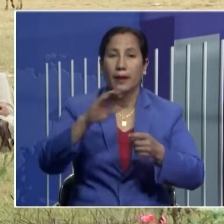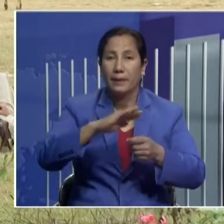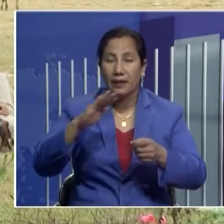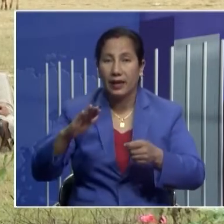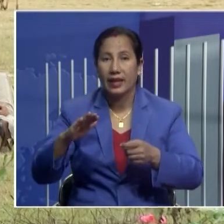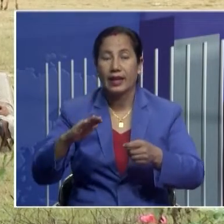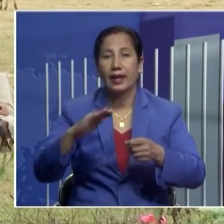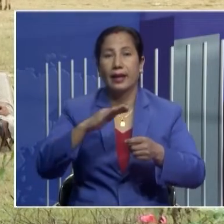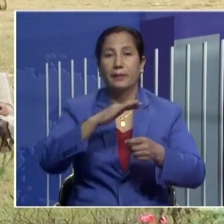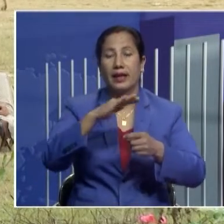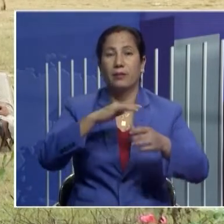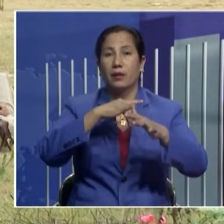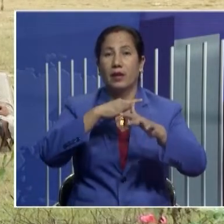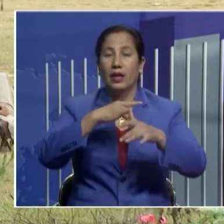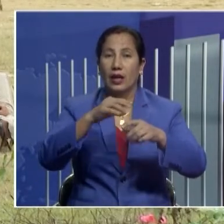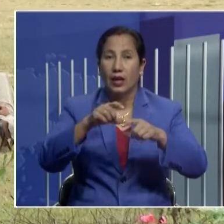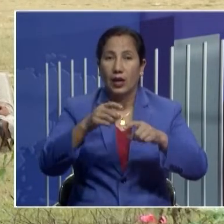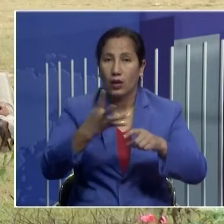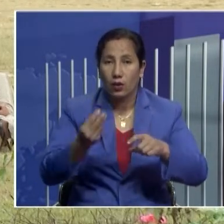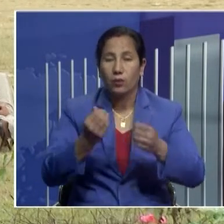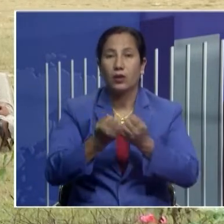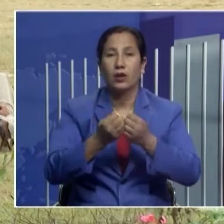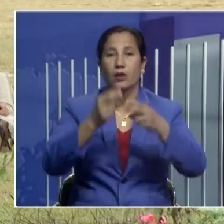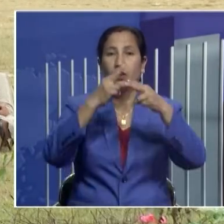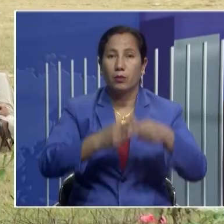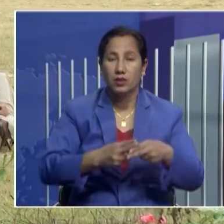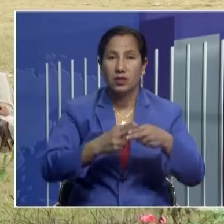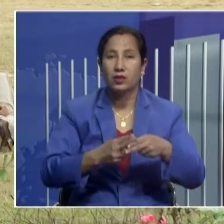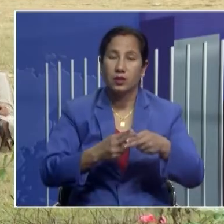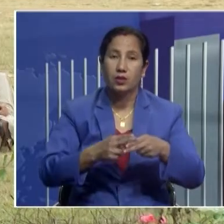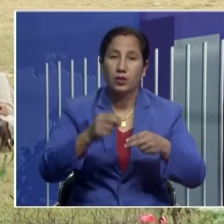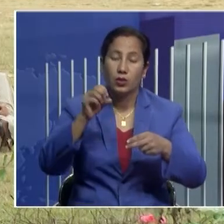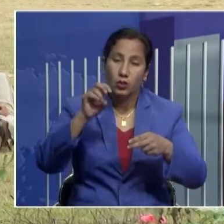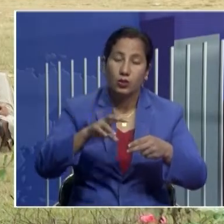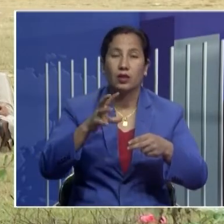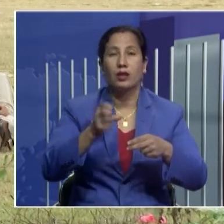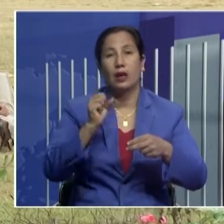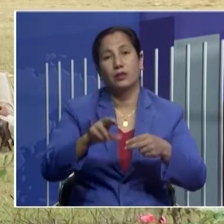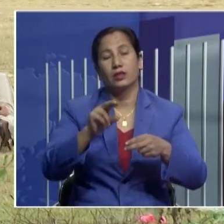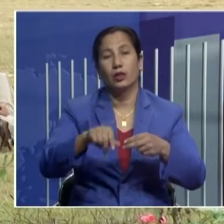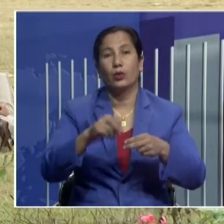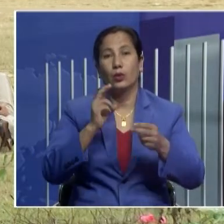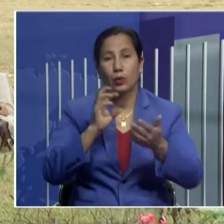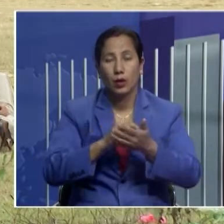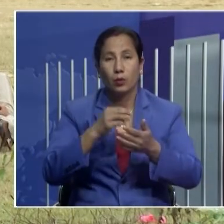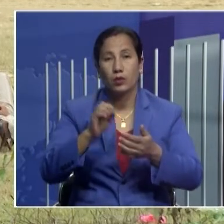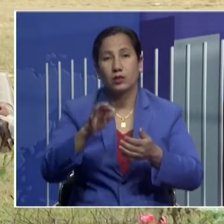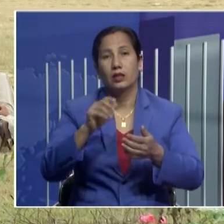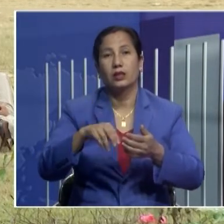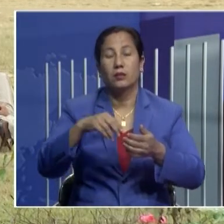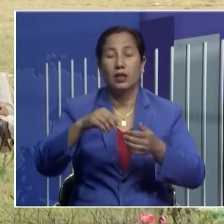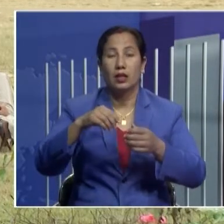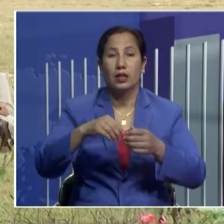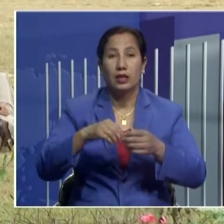पनि बालविवाह न्यूनीकरणका लागि भनेर बजेट विनियोजन गर्नुपर्ने आवश्यक छ जस्तो लाग्छ मलाई। र बजेट विनियोजन जुन ठाउँमा हुन सक्दैन त्यहाँ चाहिँ